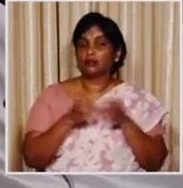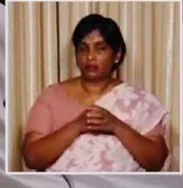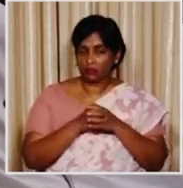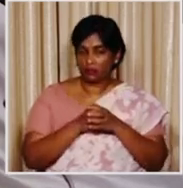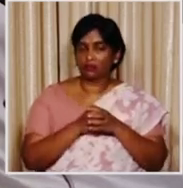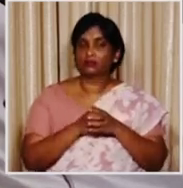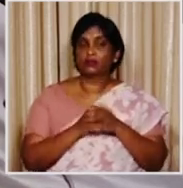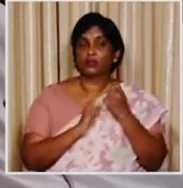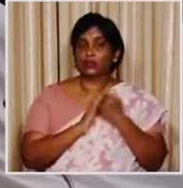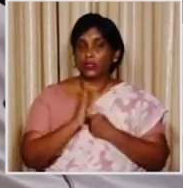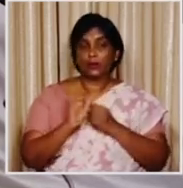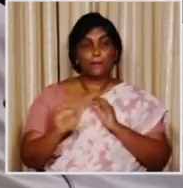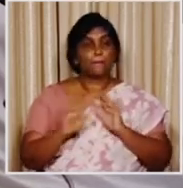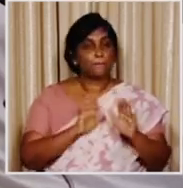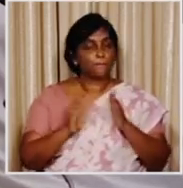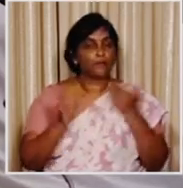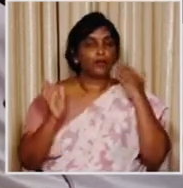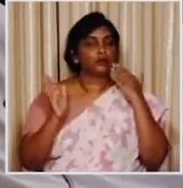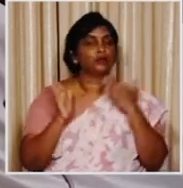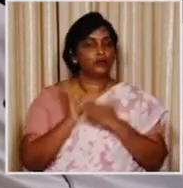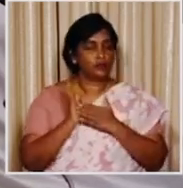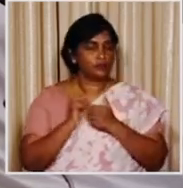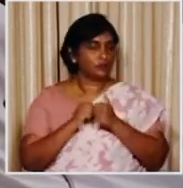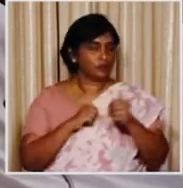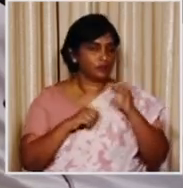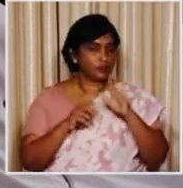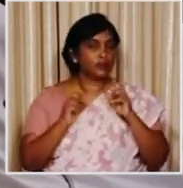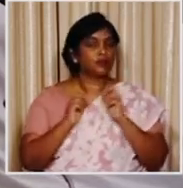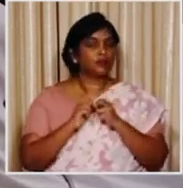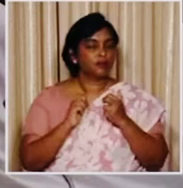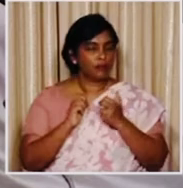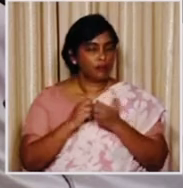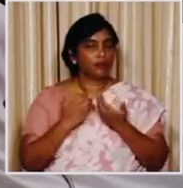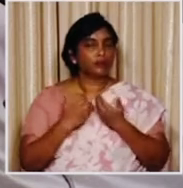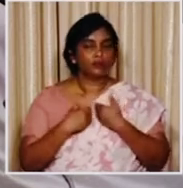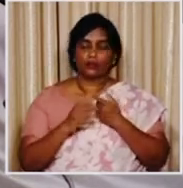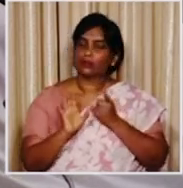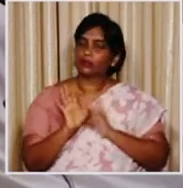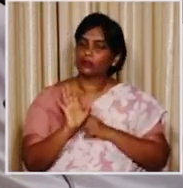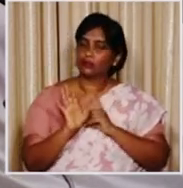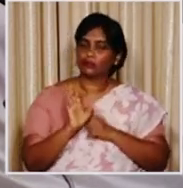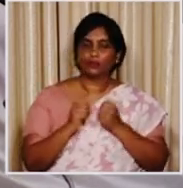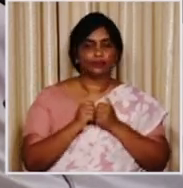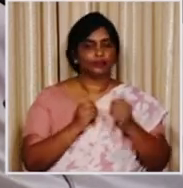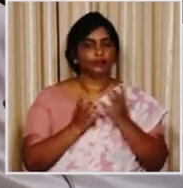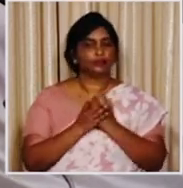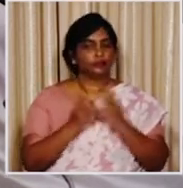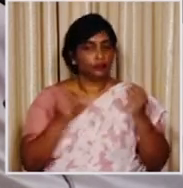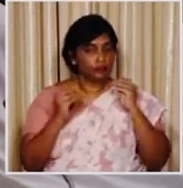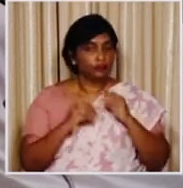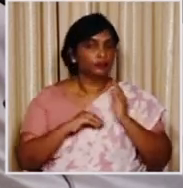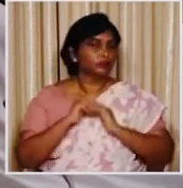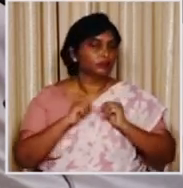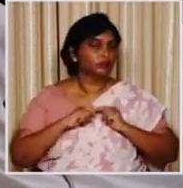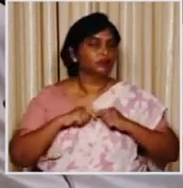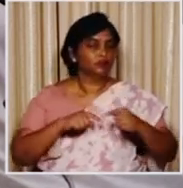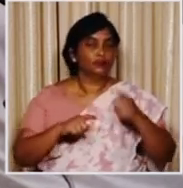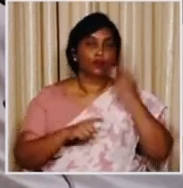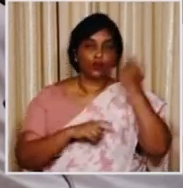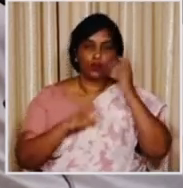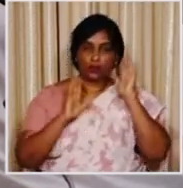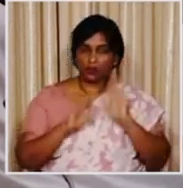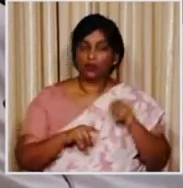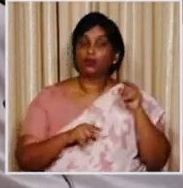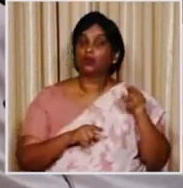එවැගේම නීති පරිපාලන ශාස්ත්‍රයත් එක්ක තියෙන මේ ගැටලු අපි සදාකාලීන විසඳාගත යුතු ක්‍රමවේදයක් සොයාගත